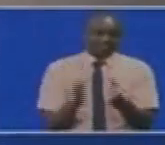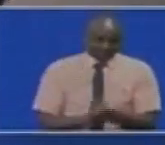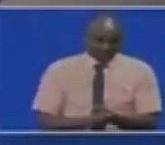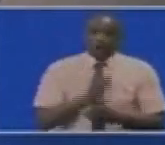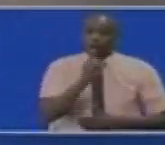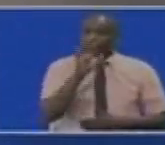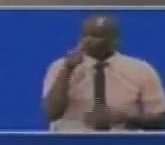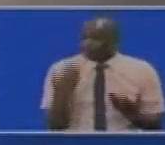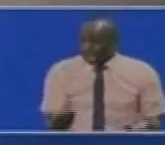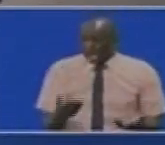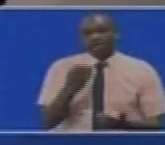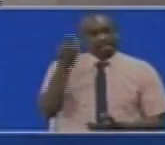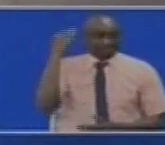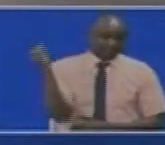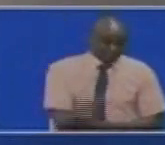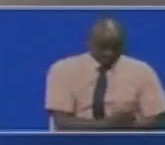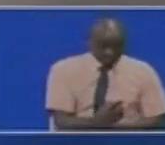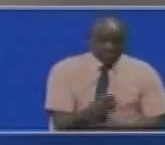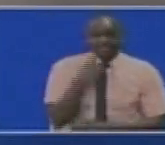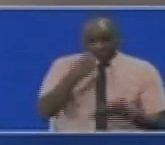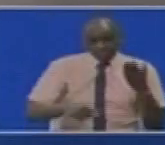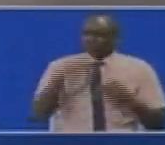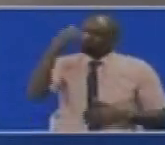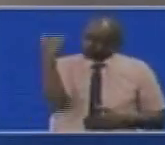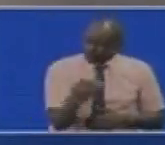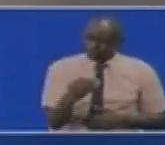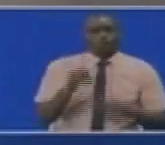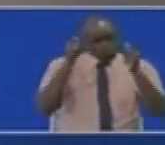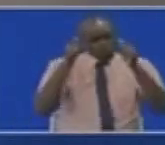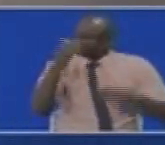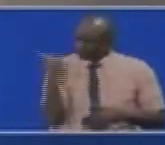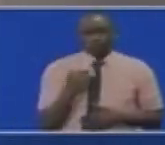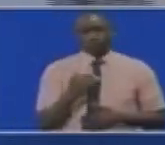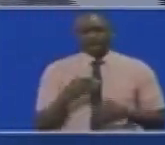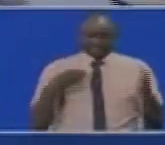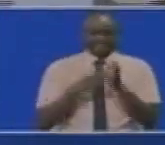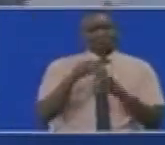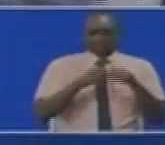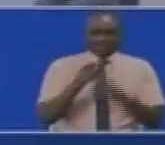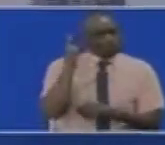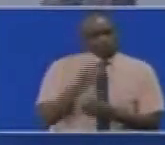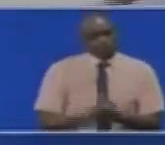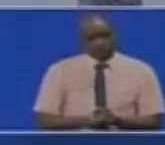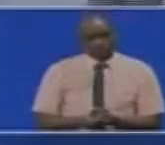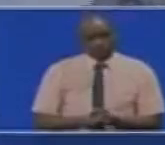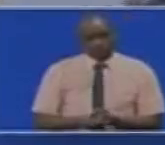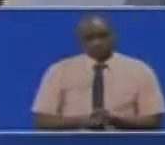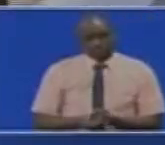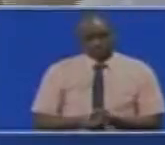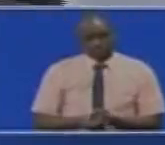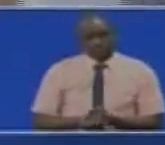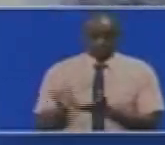Amri iliyotolewa mwezi uliopita ya kuwataka kusitisha mgomo wao ulioharamishwa. Oluga